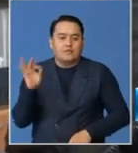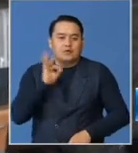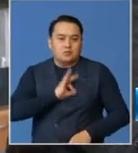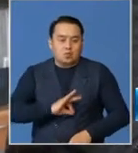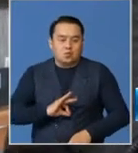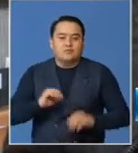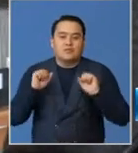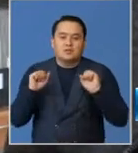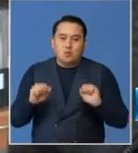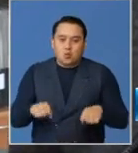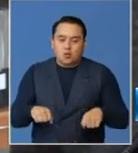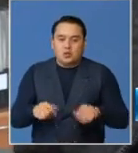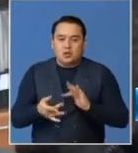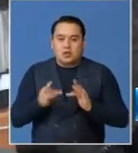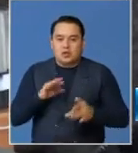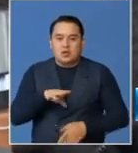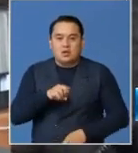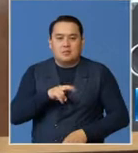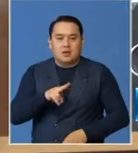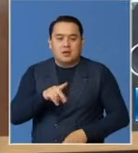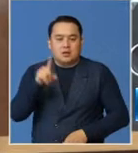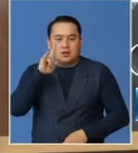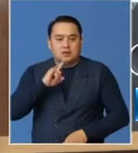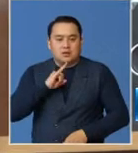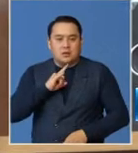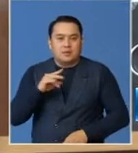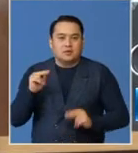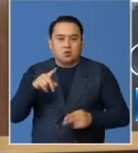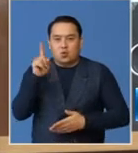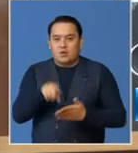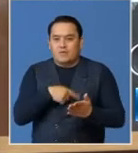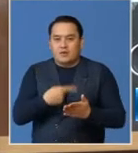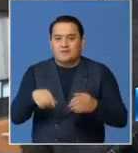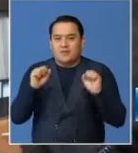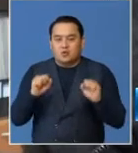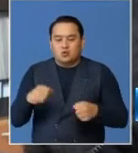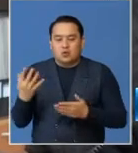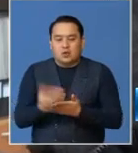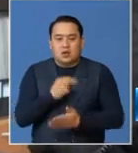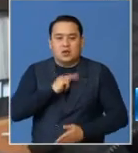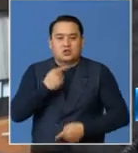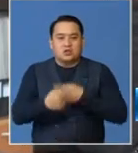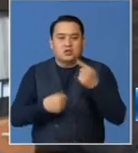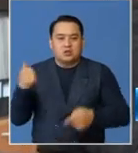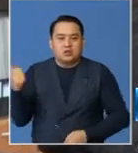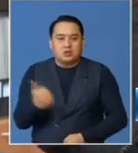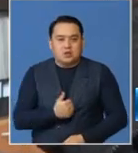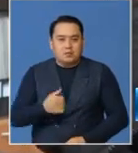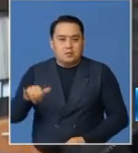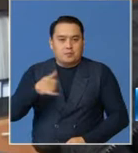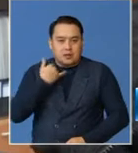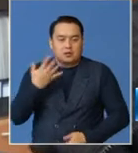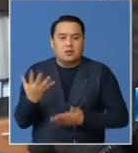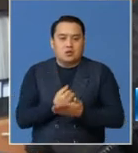воспользоваться возможностями портала Эмбек.кз. Если честно, не была уверена, что так смогу найти работу. Через неделю мне позвонили. Я